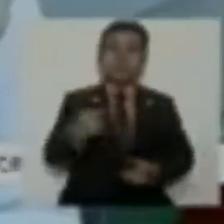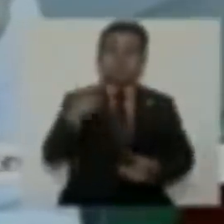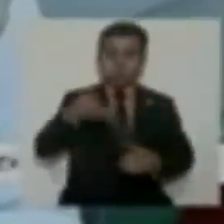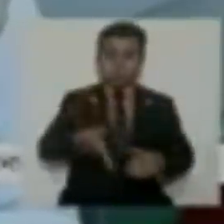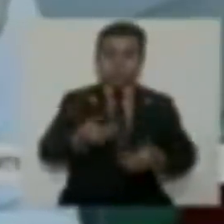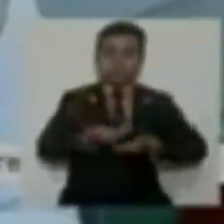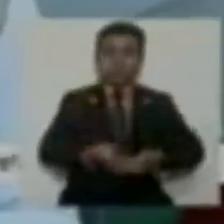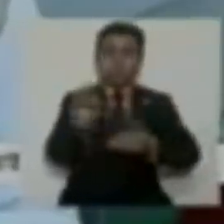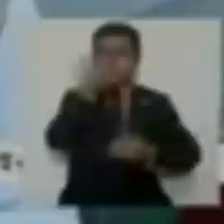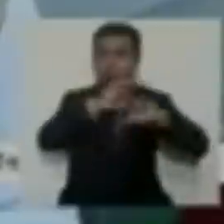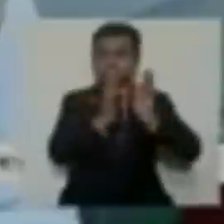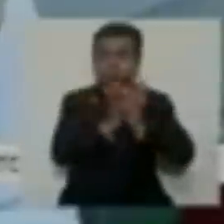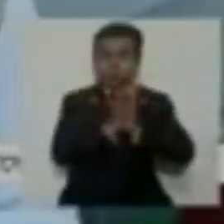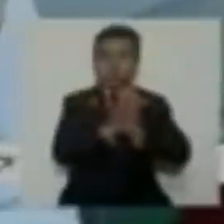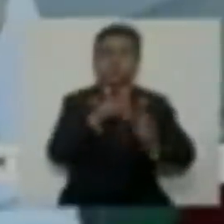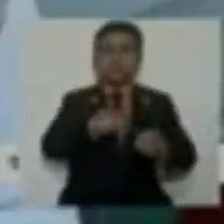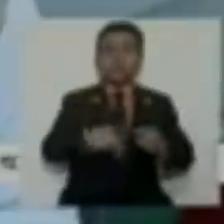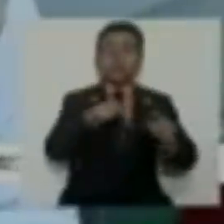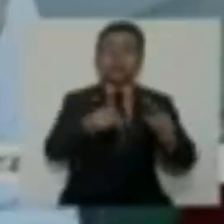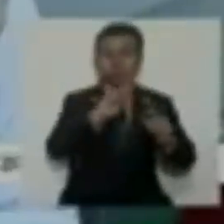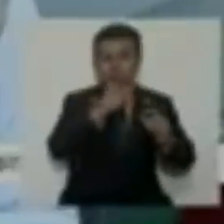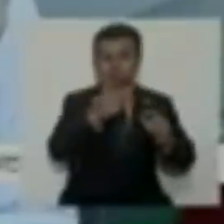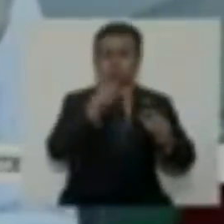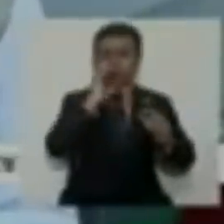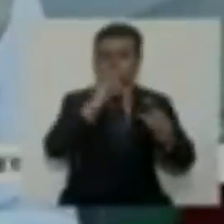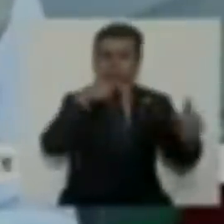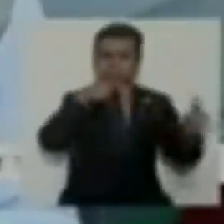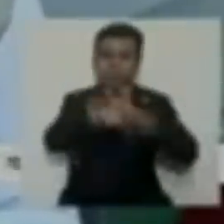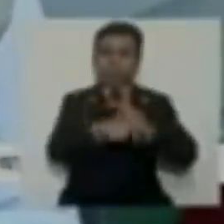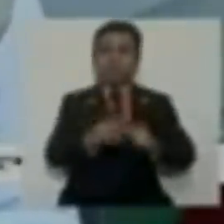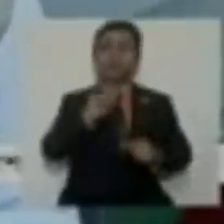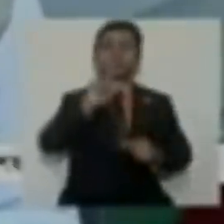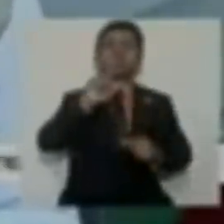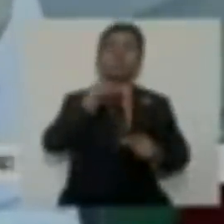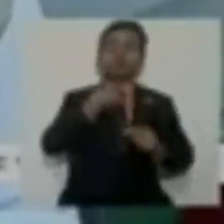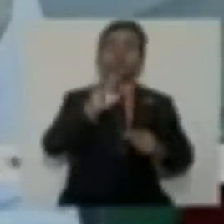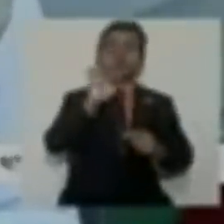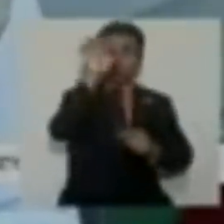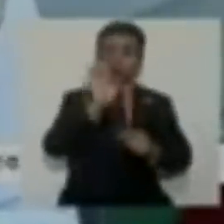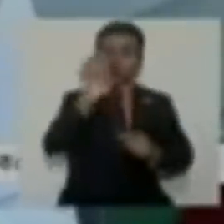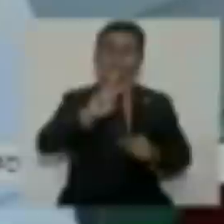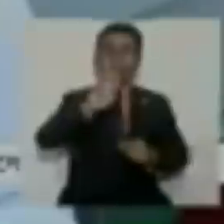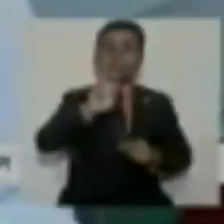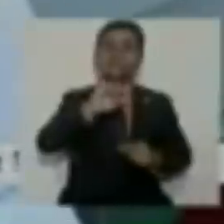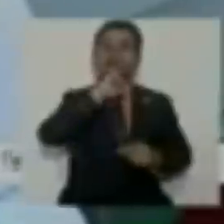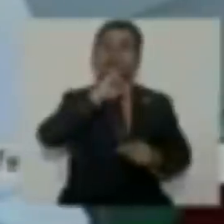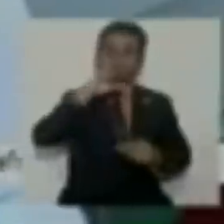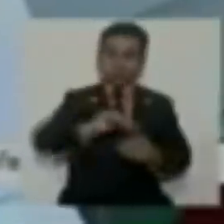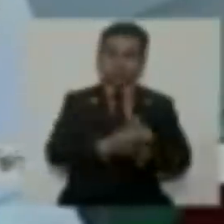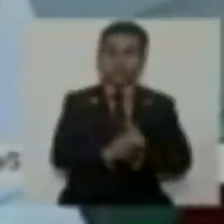৩০-এর নিচে এবং ৬০-৮০ প্রায় ৭%, যা বর্তমানে আমাদের দেশের জন্য